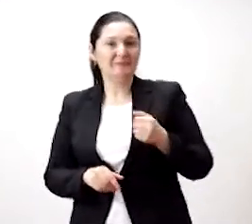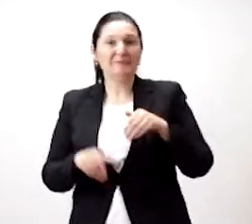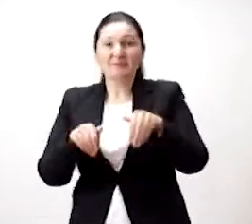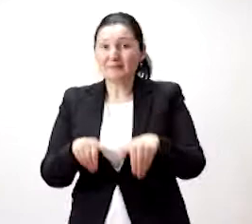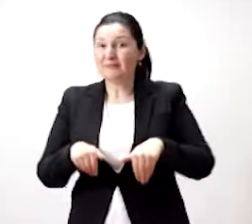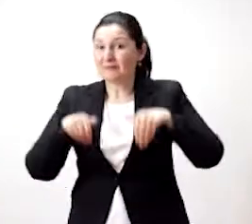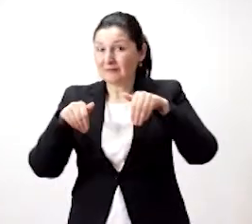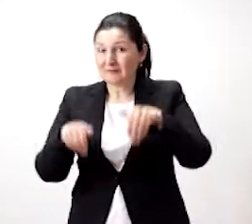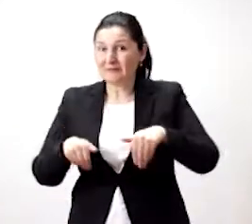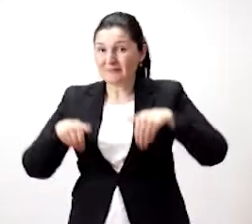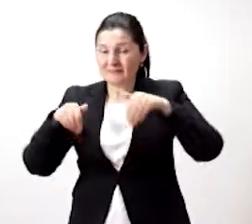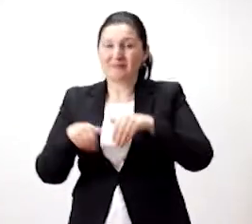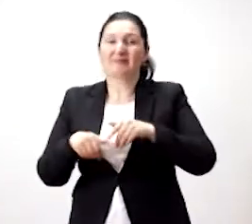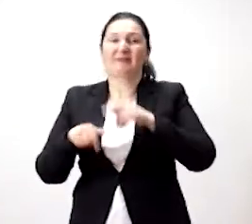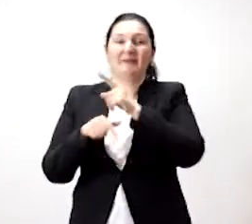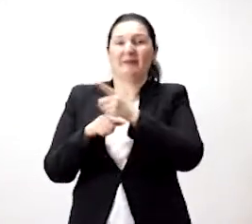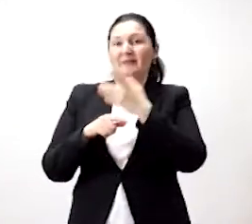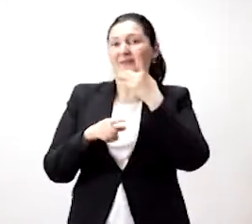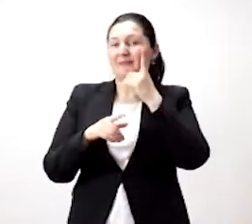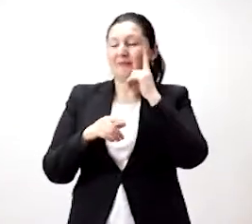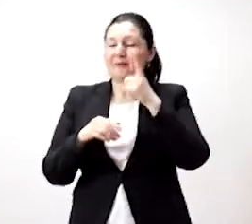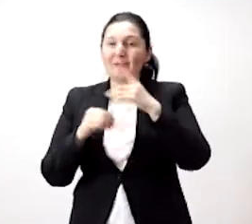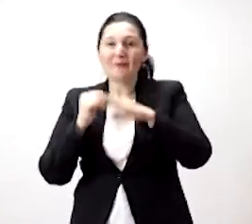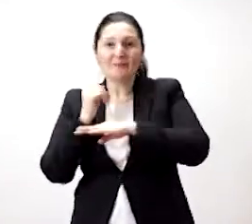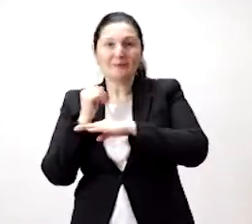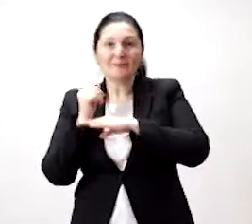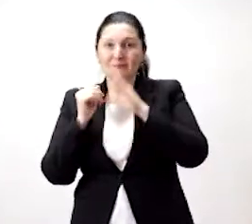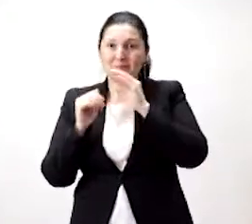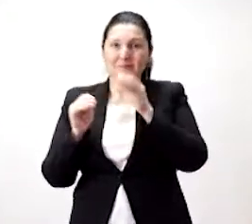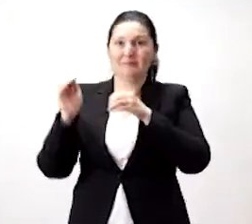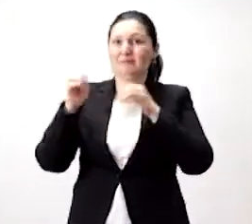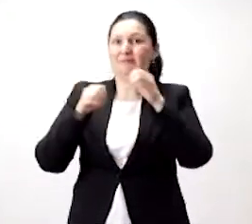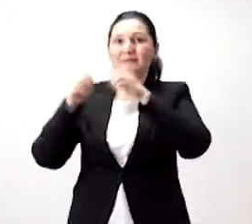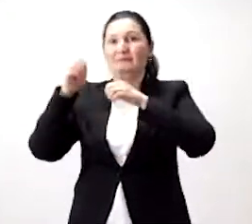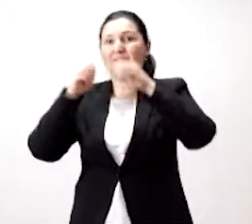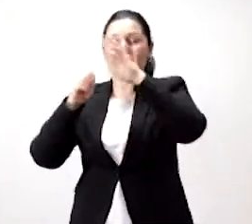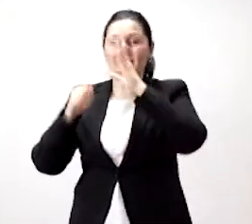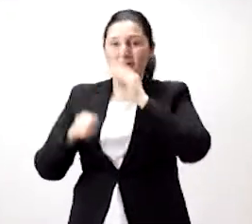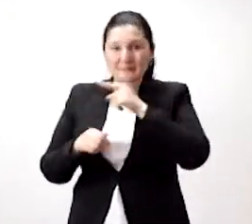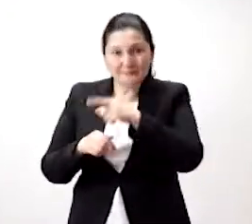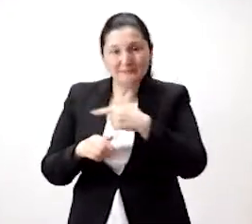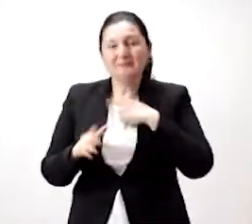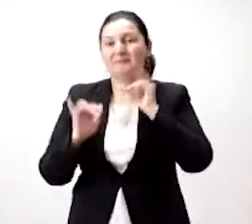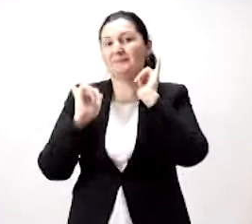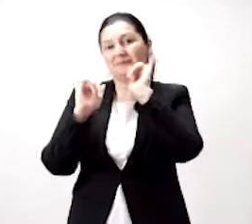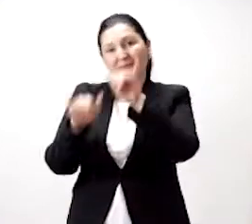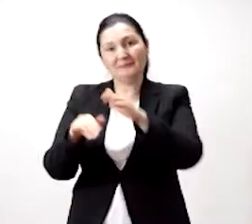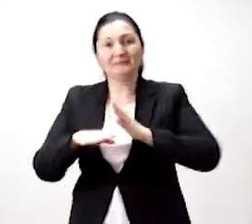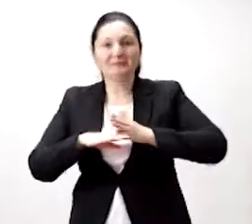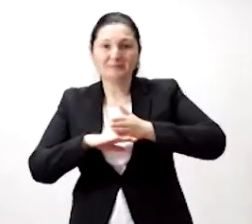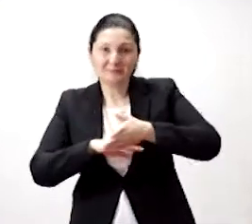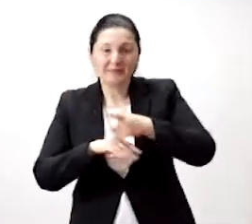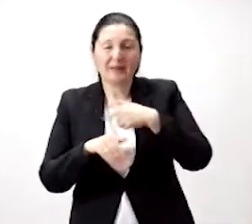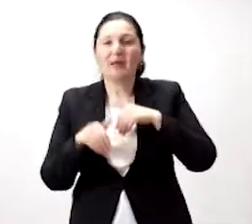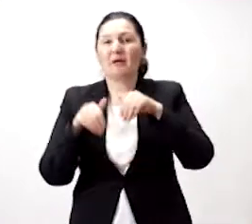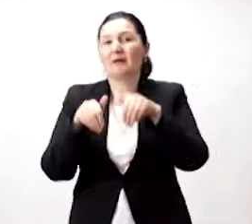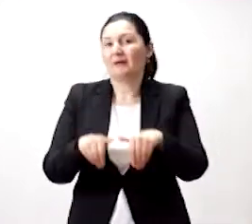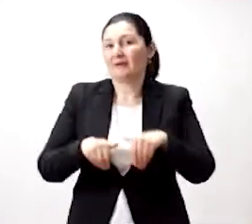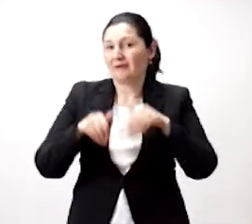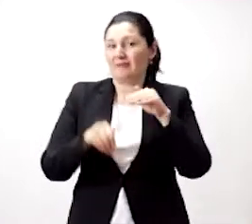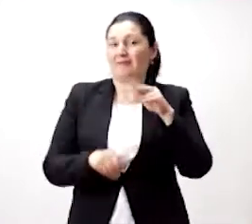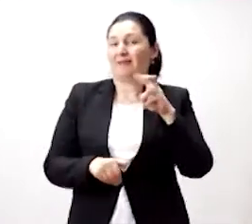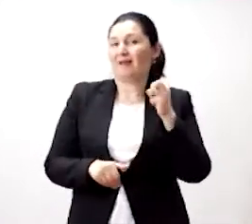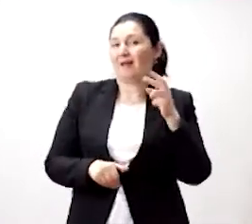هم چالاک‌تر است، حتی به درخت می براید. اما من در مهمانی. این کنگروچه فلایر